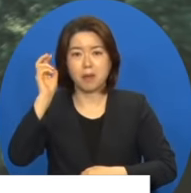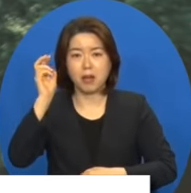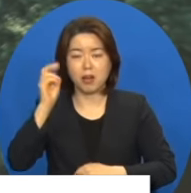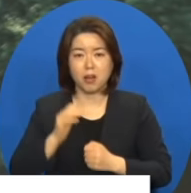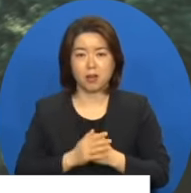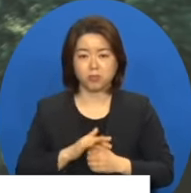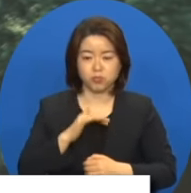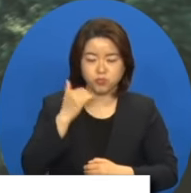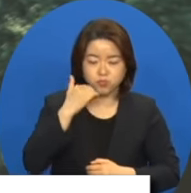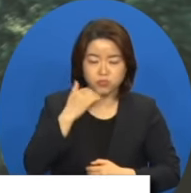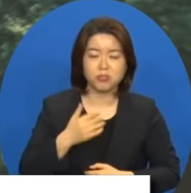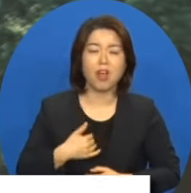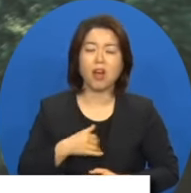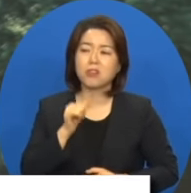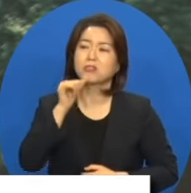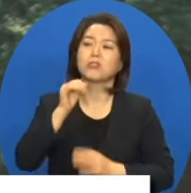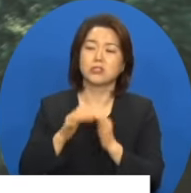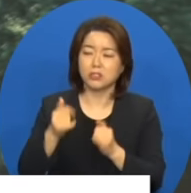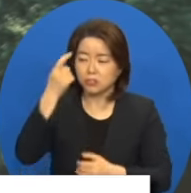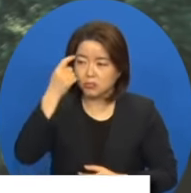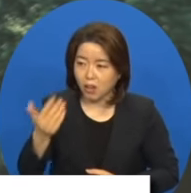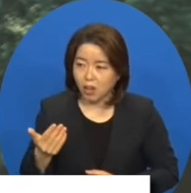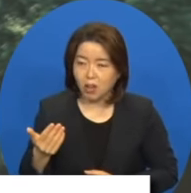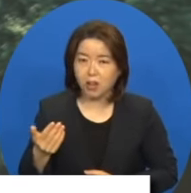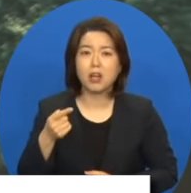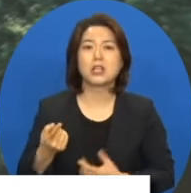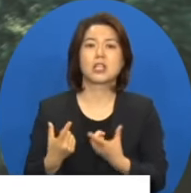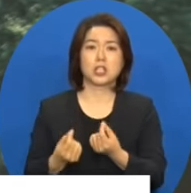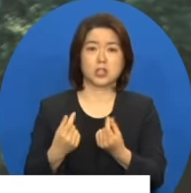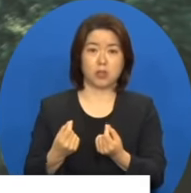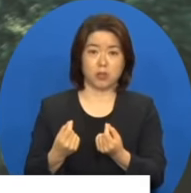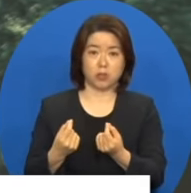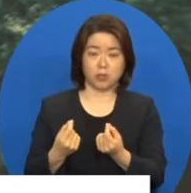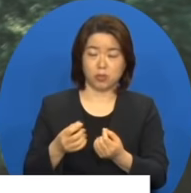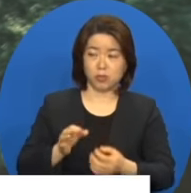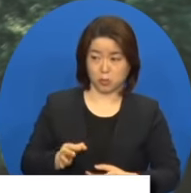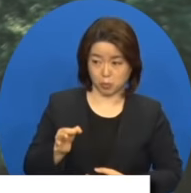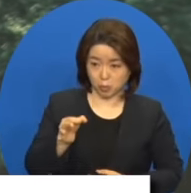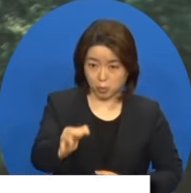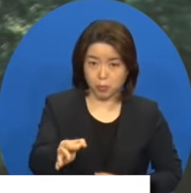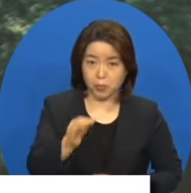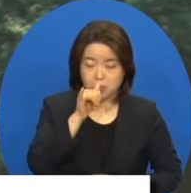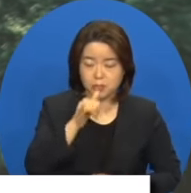아니, 누구 동냥하는 거야? 그렇게 생각했을 그런 돈을 헌금을 하고 있는